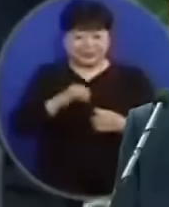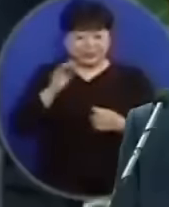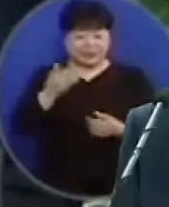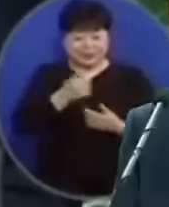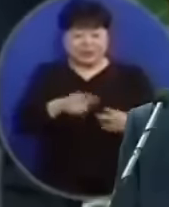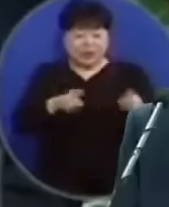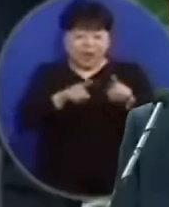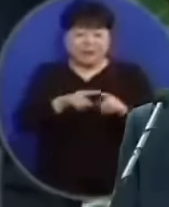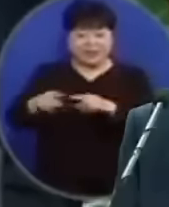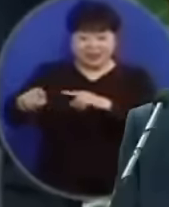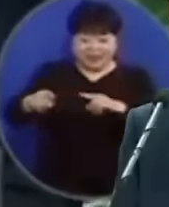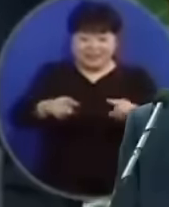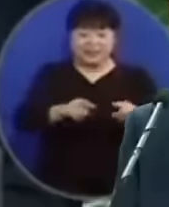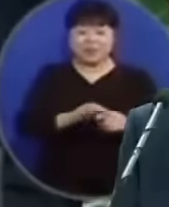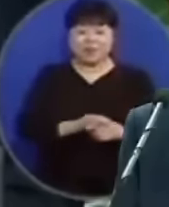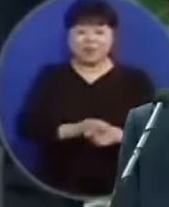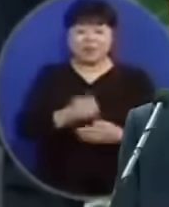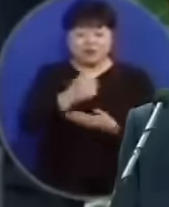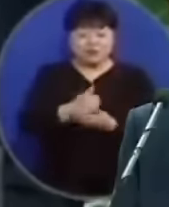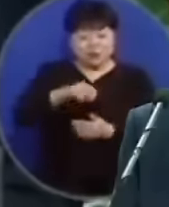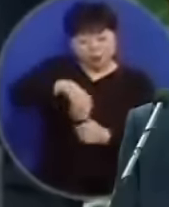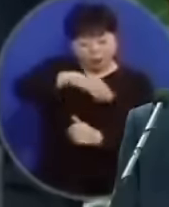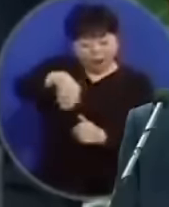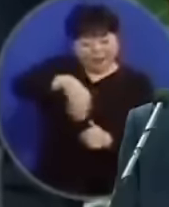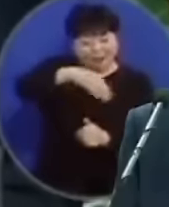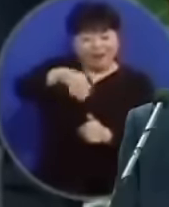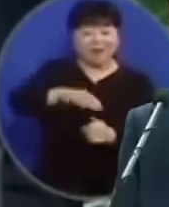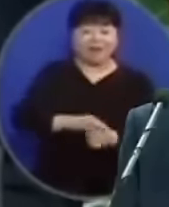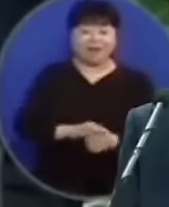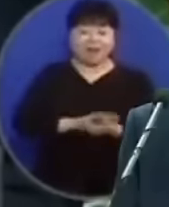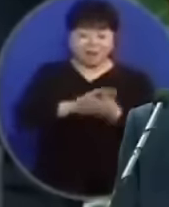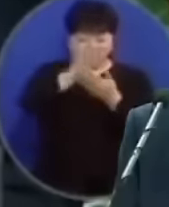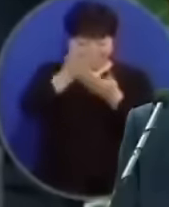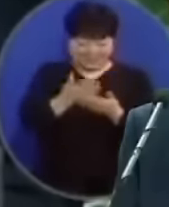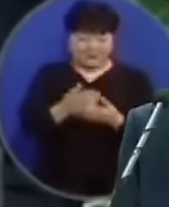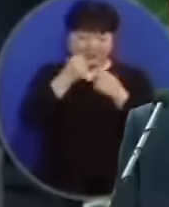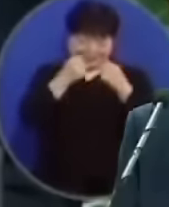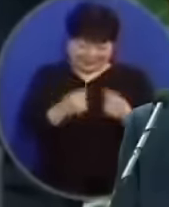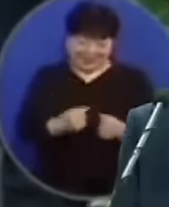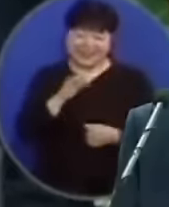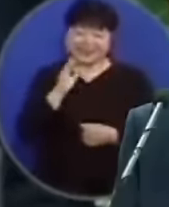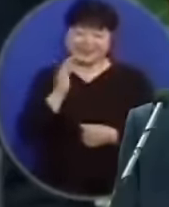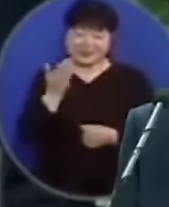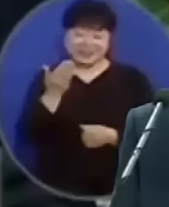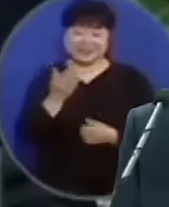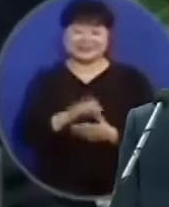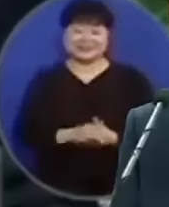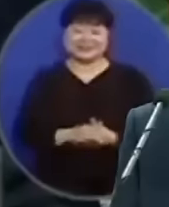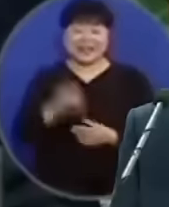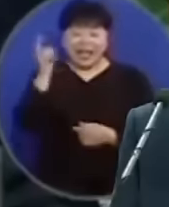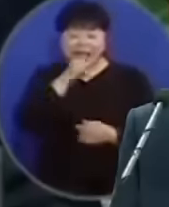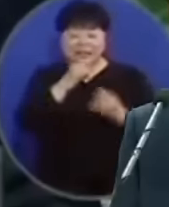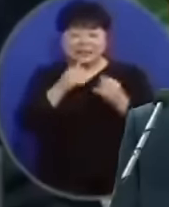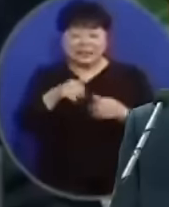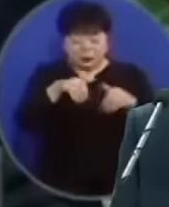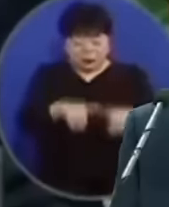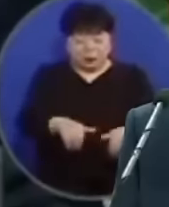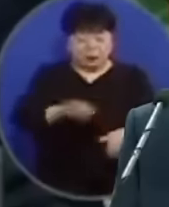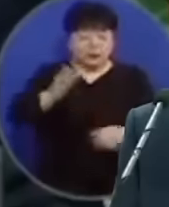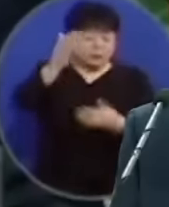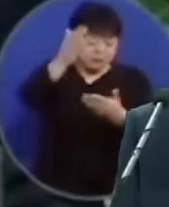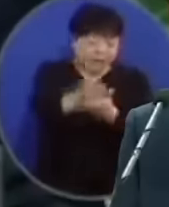함께 다스리며 우리의 운명과 환경을 변화시키면서 살자는 것입니다. 악한 자의 종이 되지